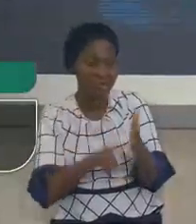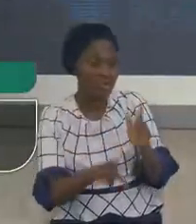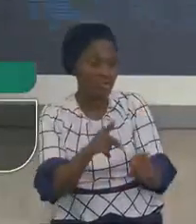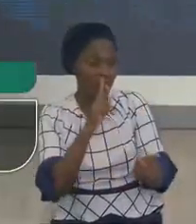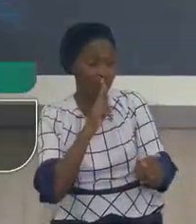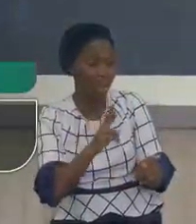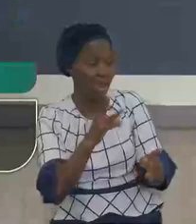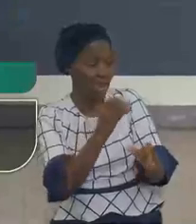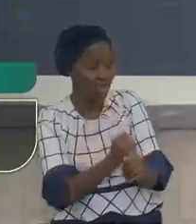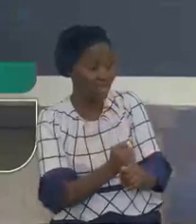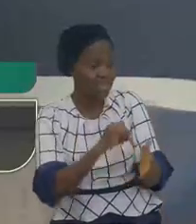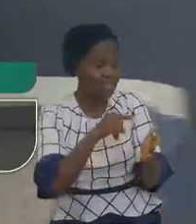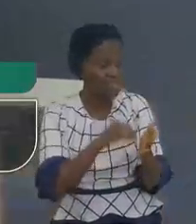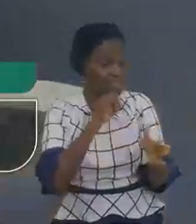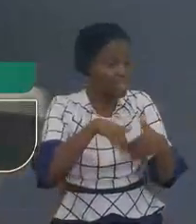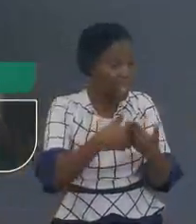se joignent.